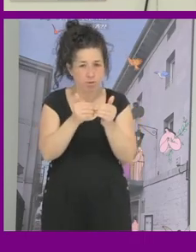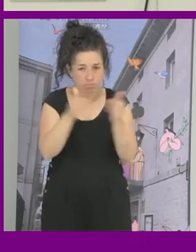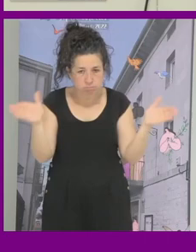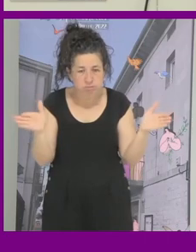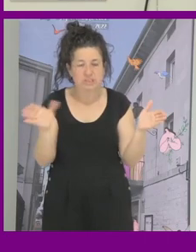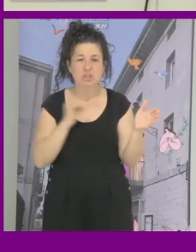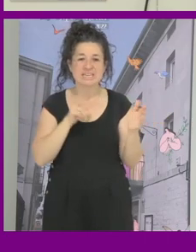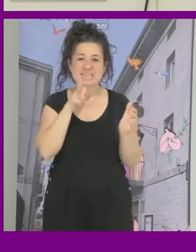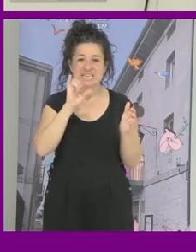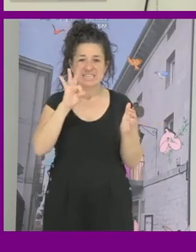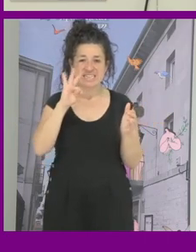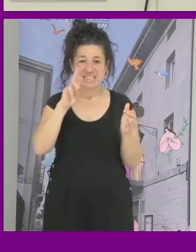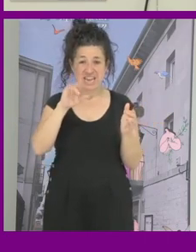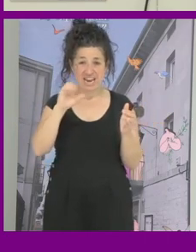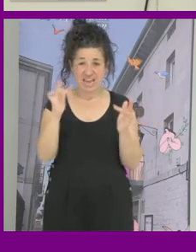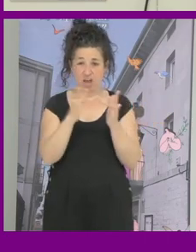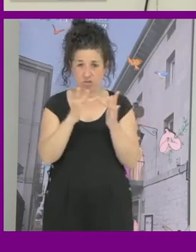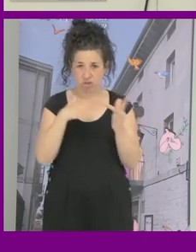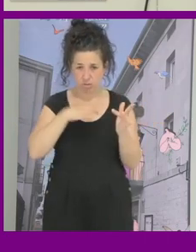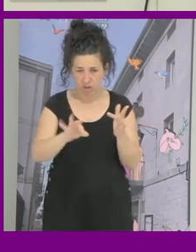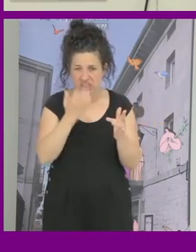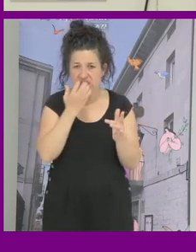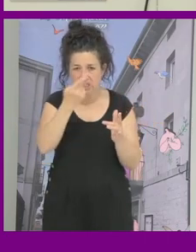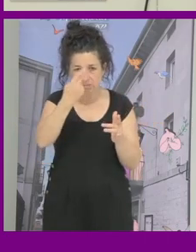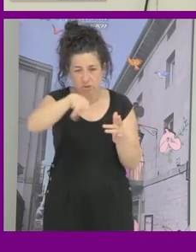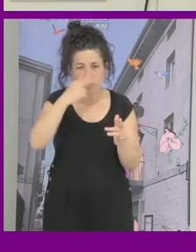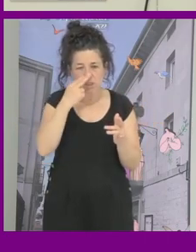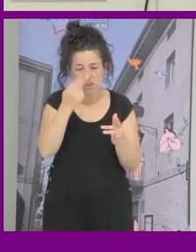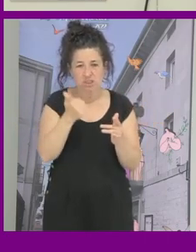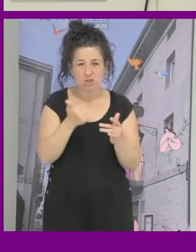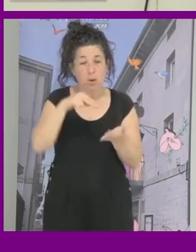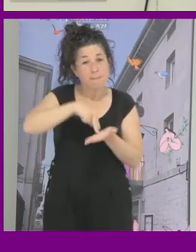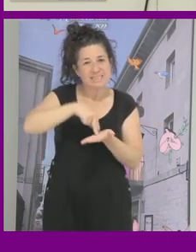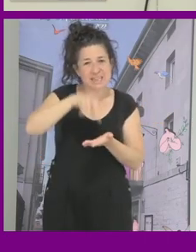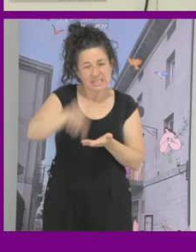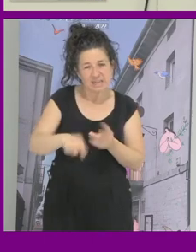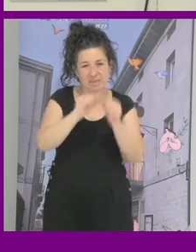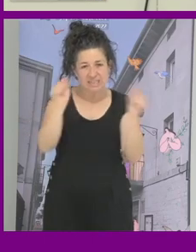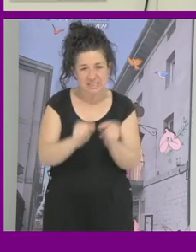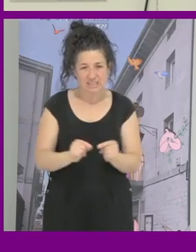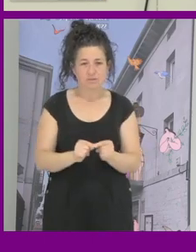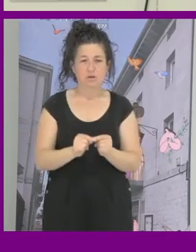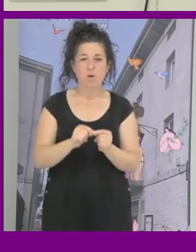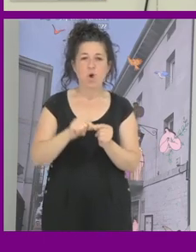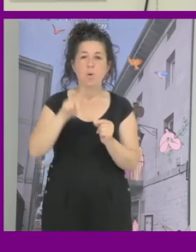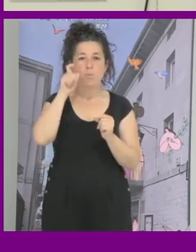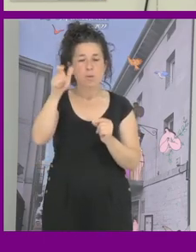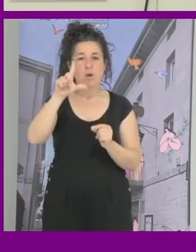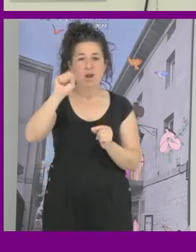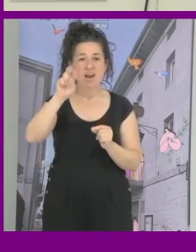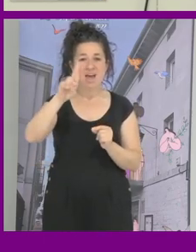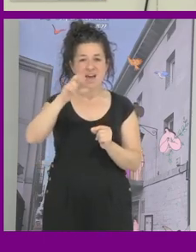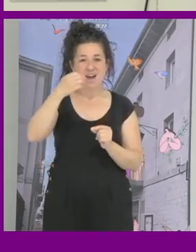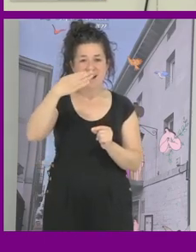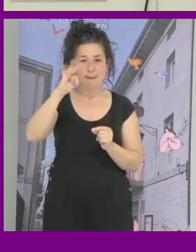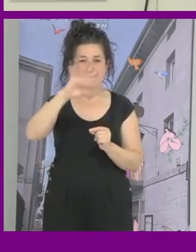histeriarekin, aurrez aurre ere egin dugu topaketa bakar bat Euskal Herri mailakoa, Larrabetxun, pasadan urtean, eta saiatuko